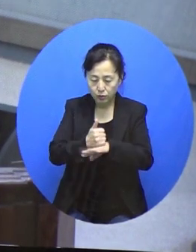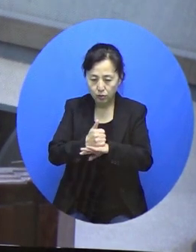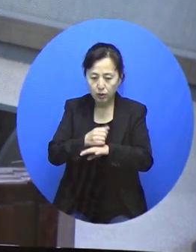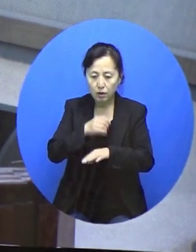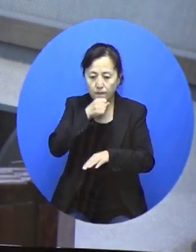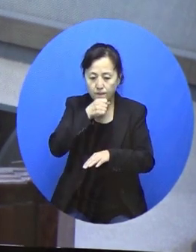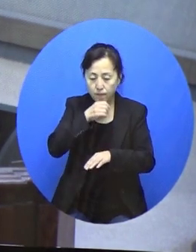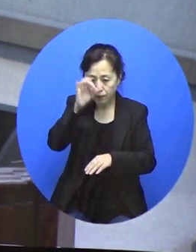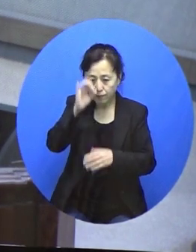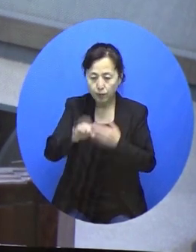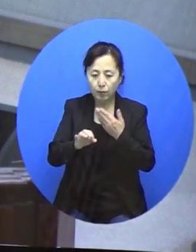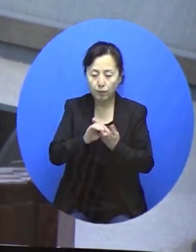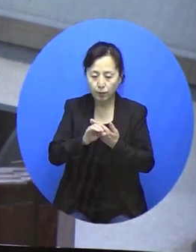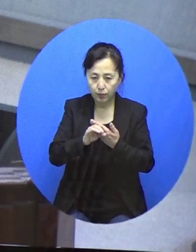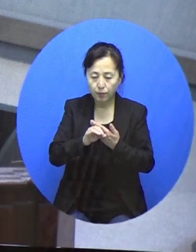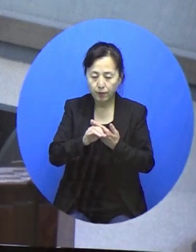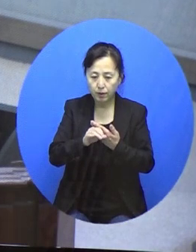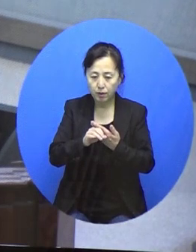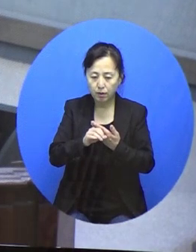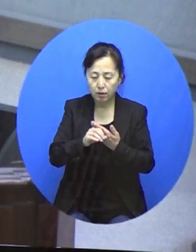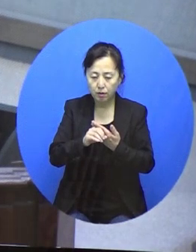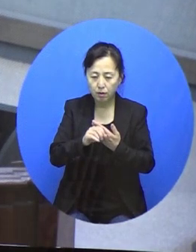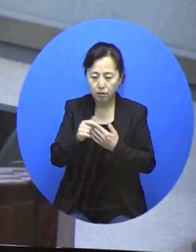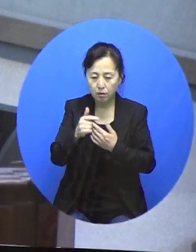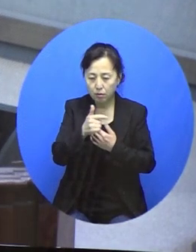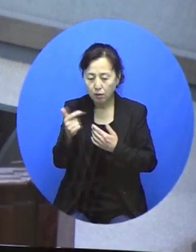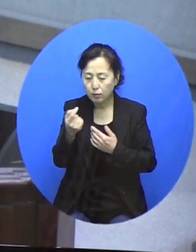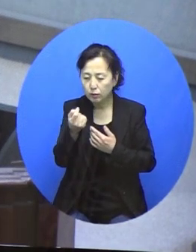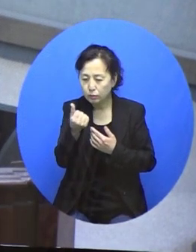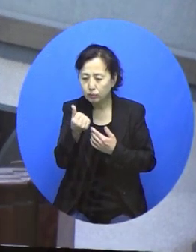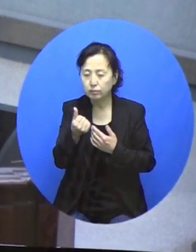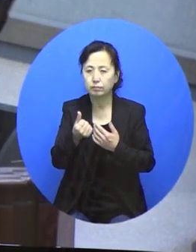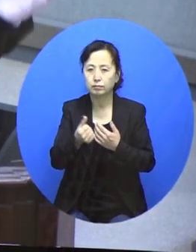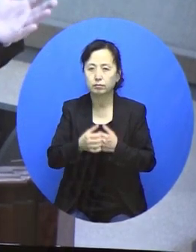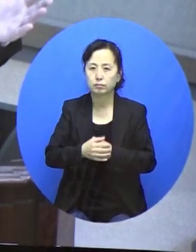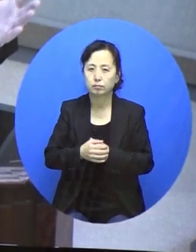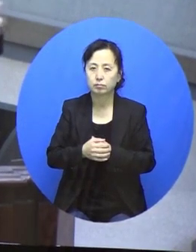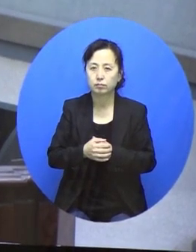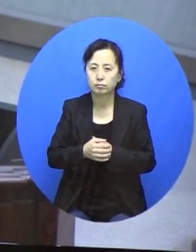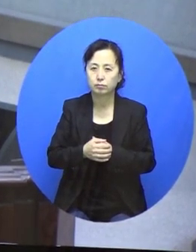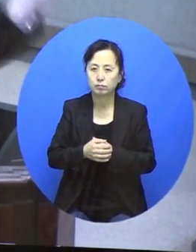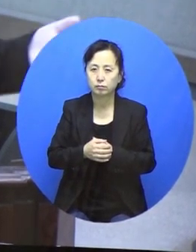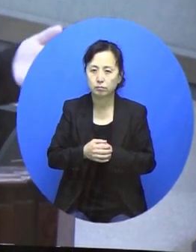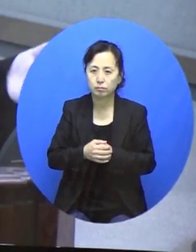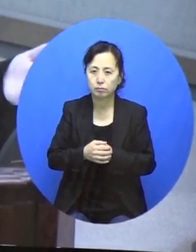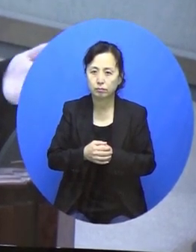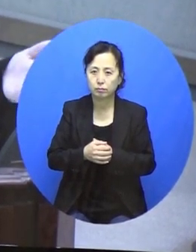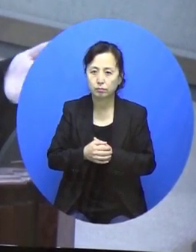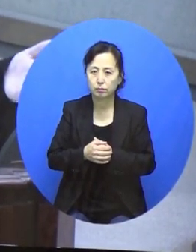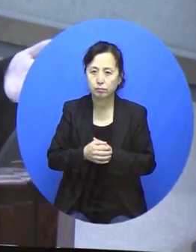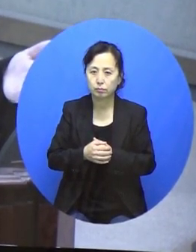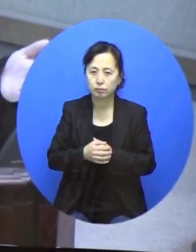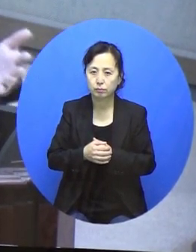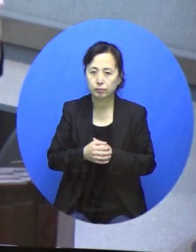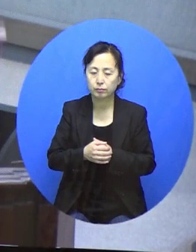뭔가를 그런 오해를 풀었다고 하기에는 오히려 지금 정명근 시장님도 더 강하게 발언을 하고